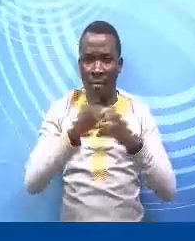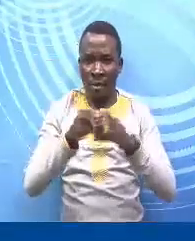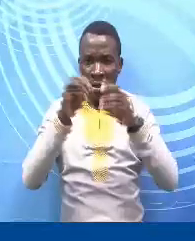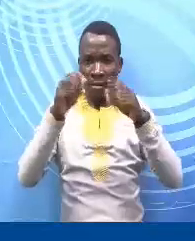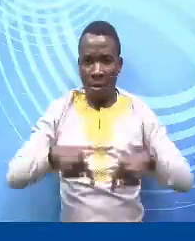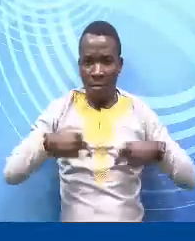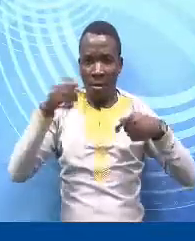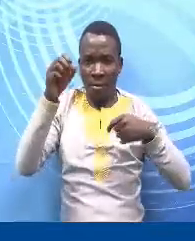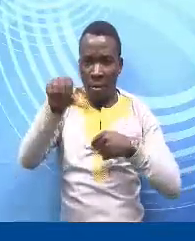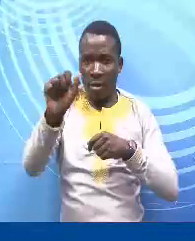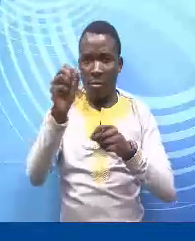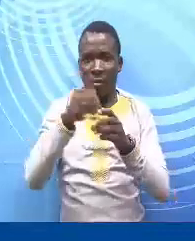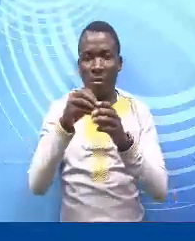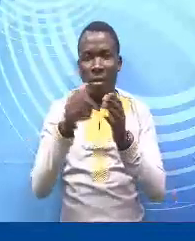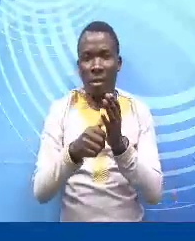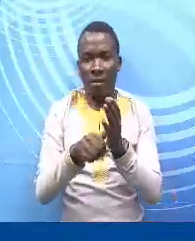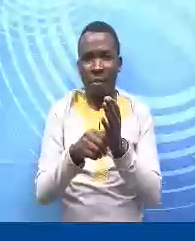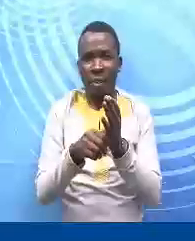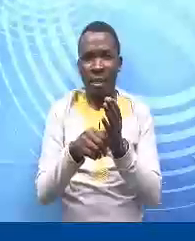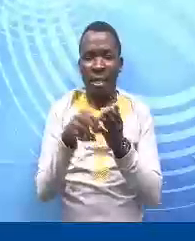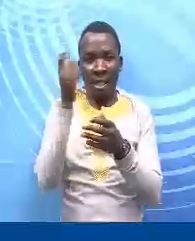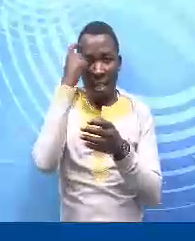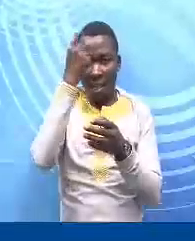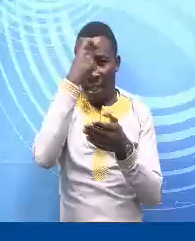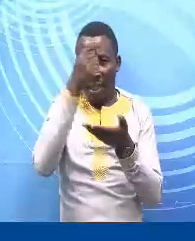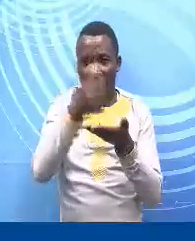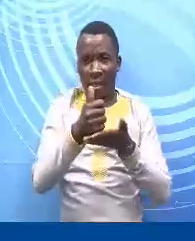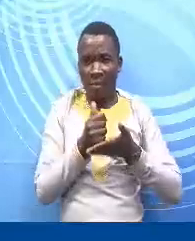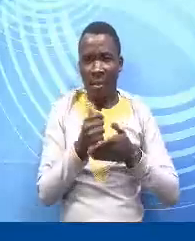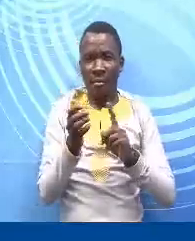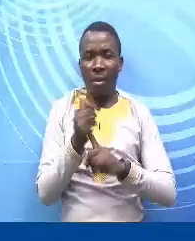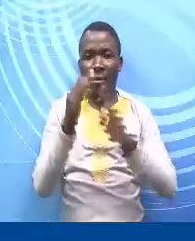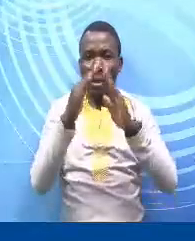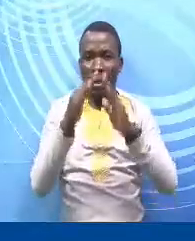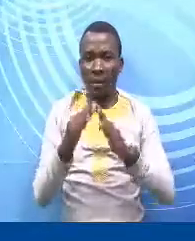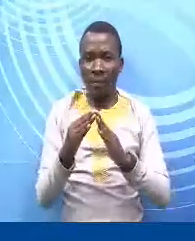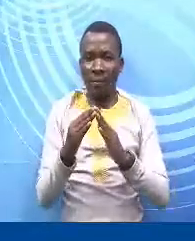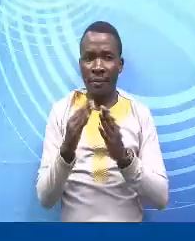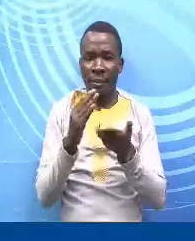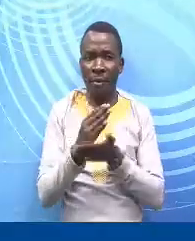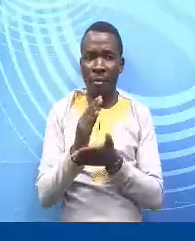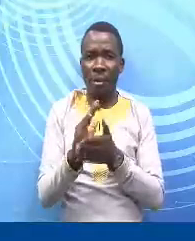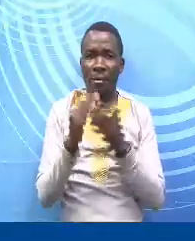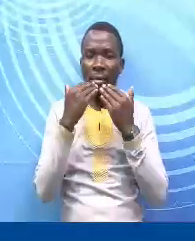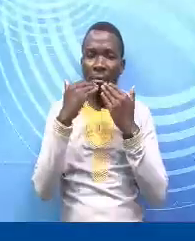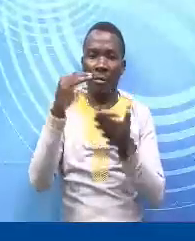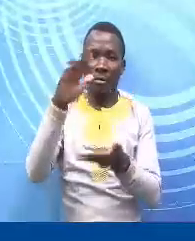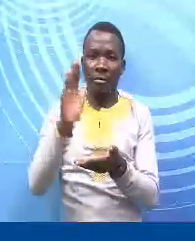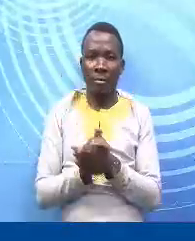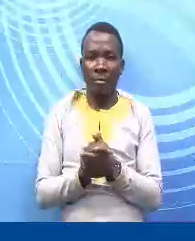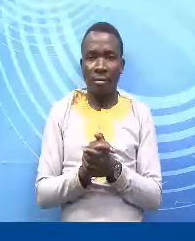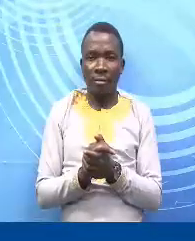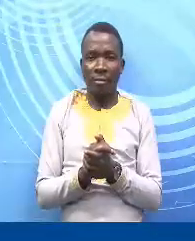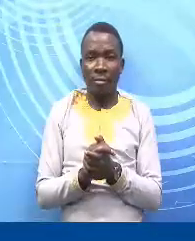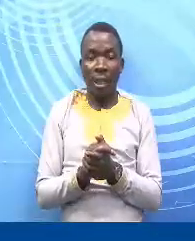yatudufashije kabona naho tudufasha no kutuvuza abana bakuri bawe bakoze